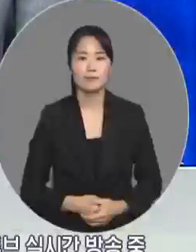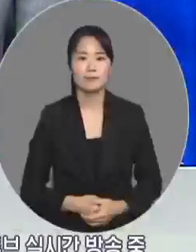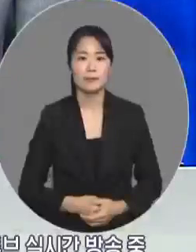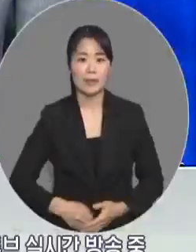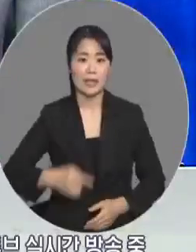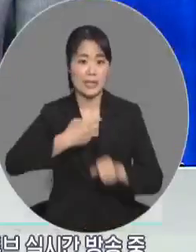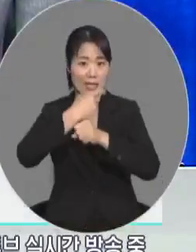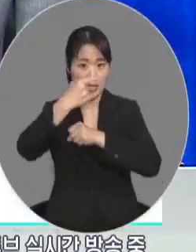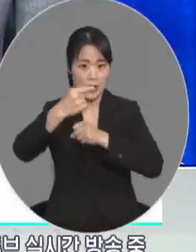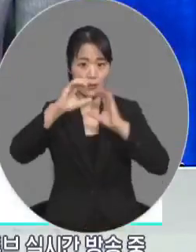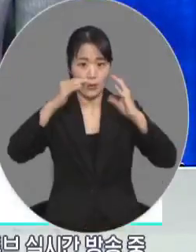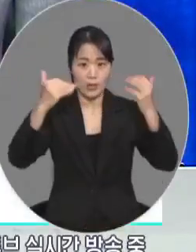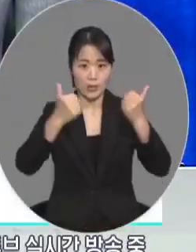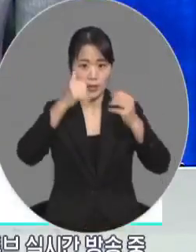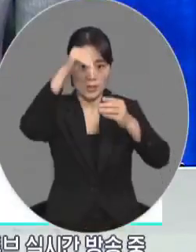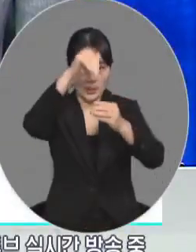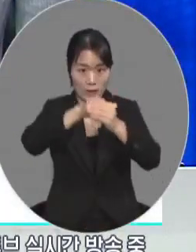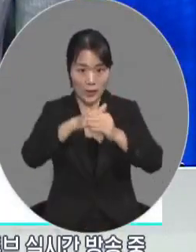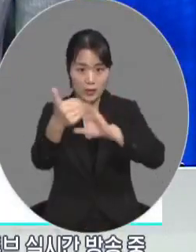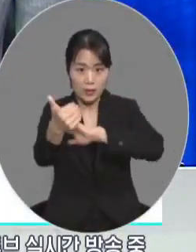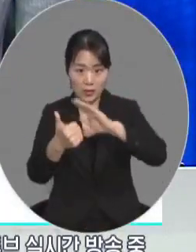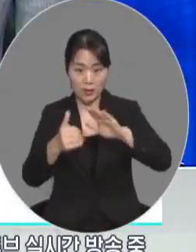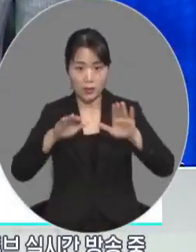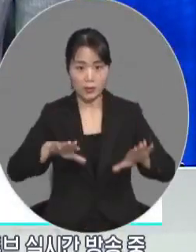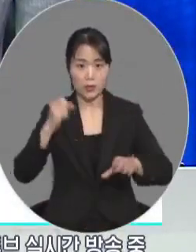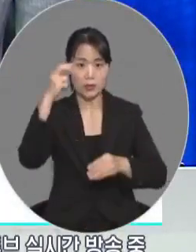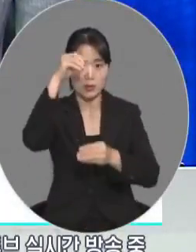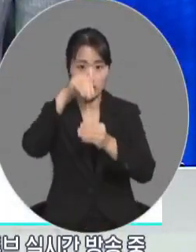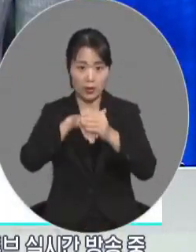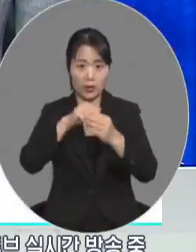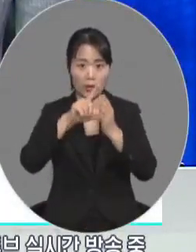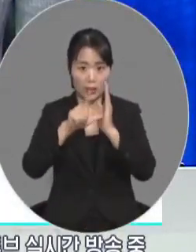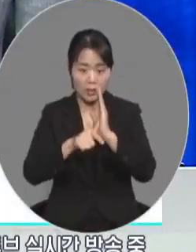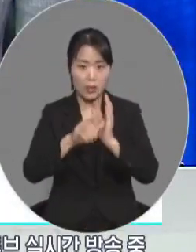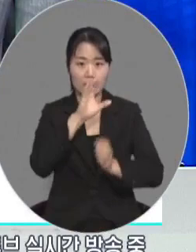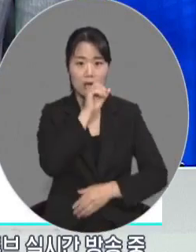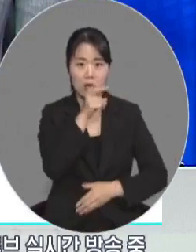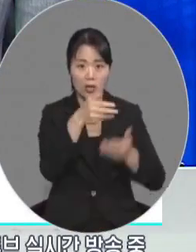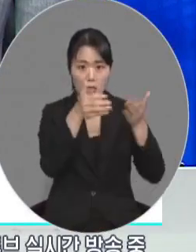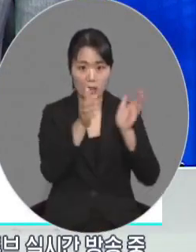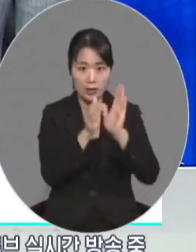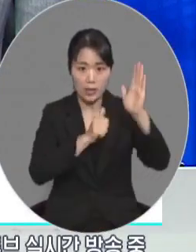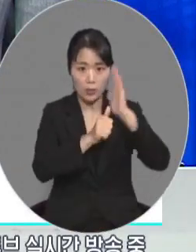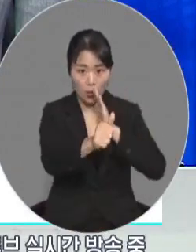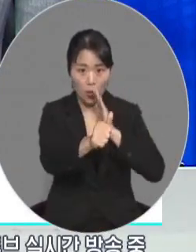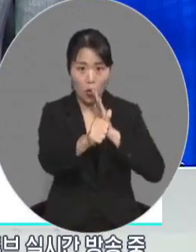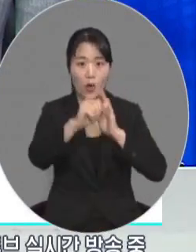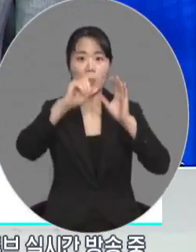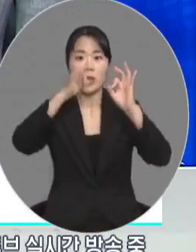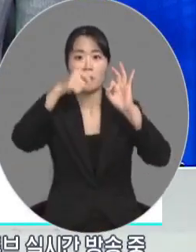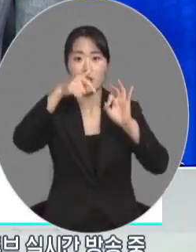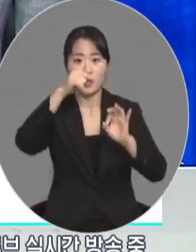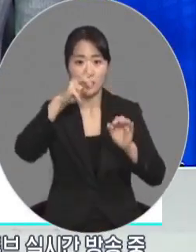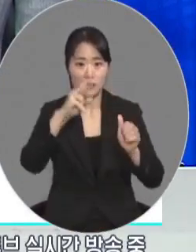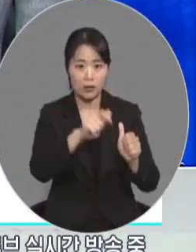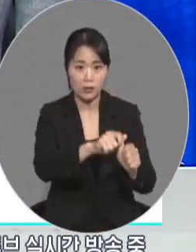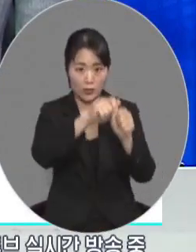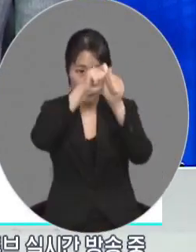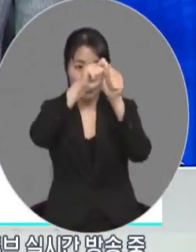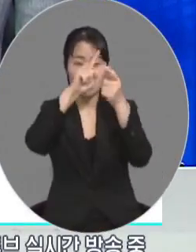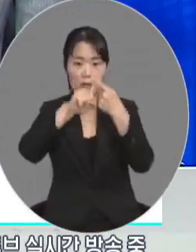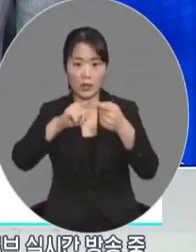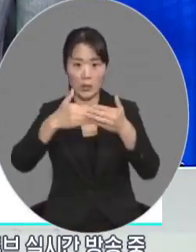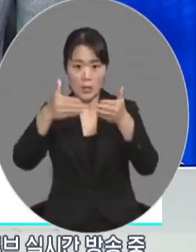예, 내년 총선을 앞두고 열린 이번 보궐선거, 집권 여당의 대표를 배출한 울산에서 보수 진영이 완패한